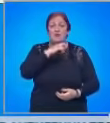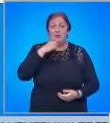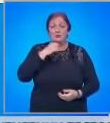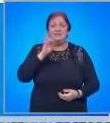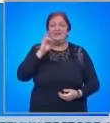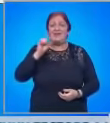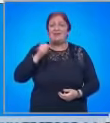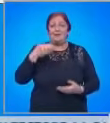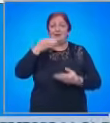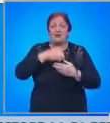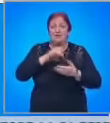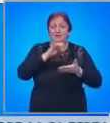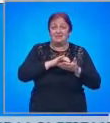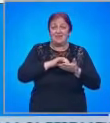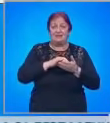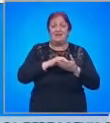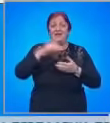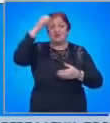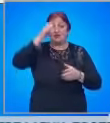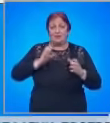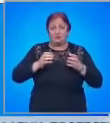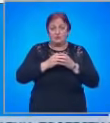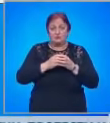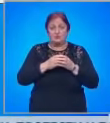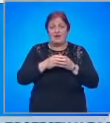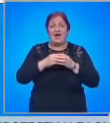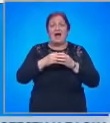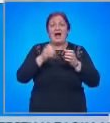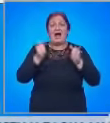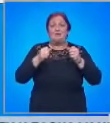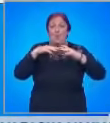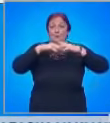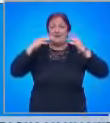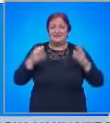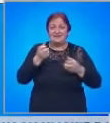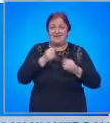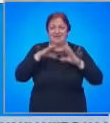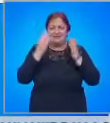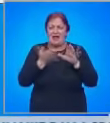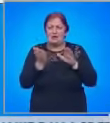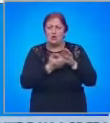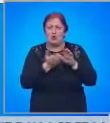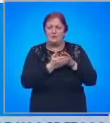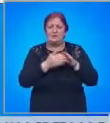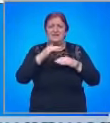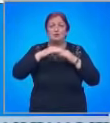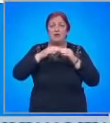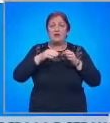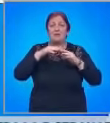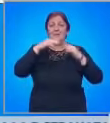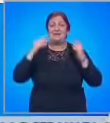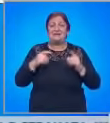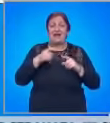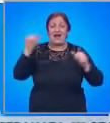Икономическа полиция и НАП влязоха в централата на държавното дружество Автомагистрали. Изземва се цялата документация за строежа на магистрала